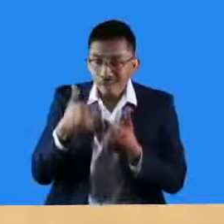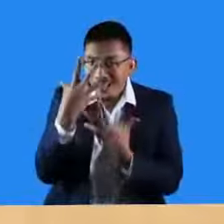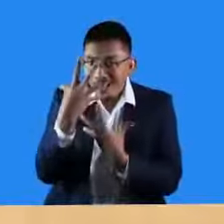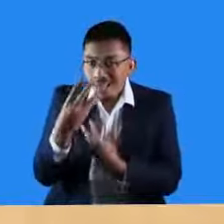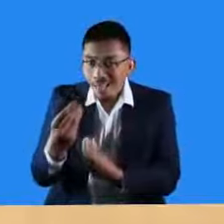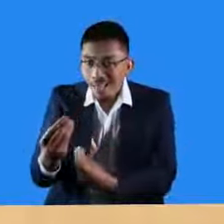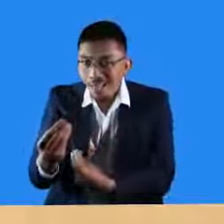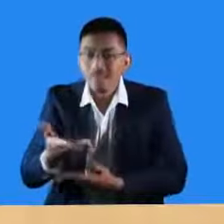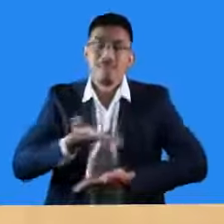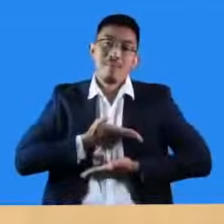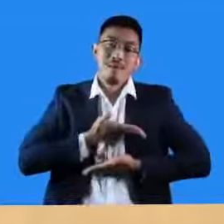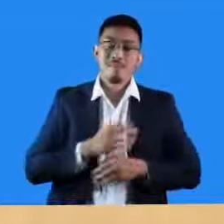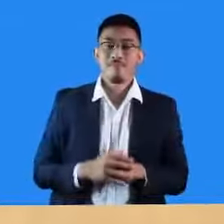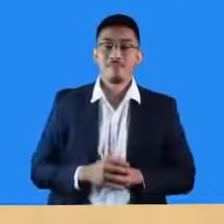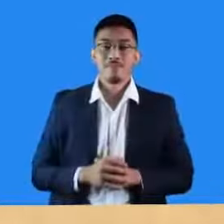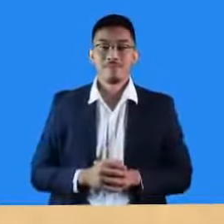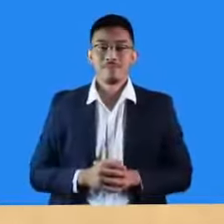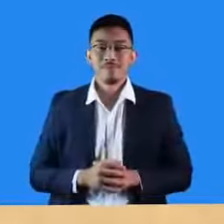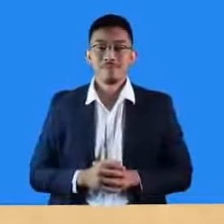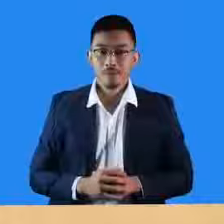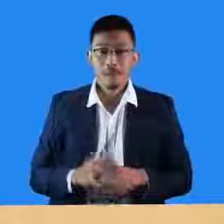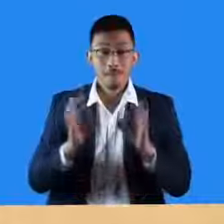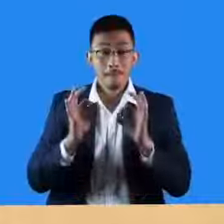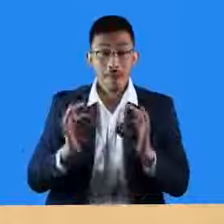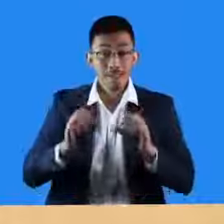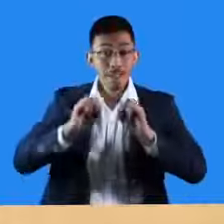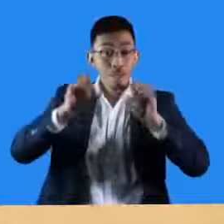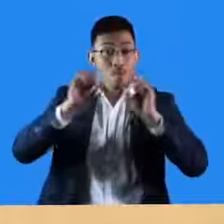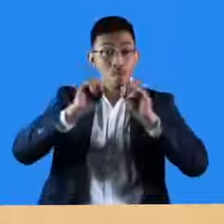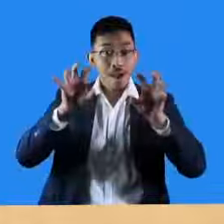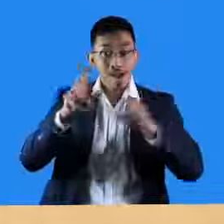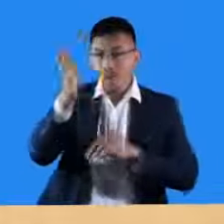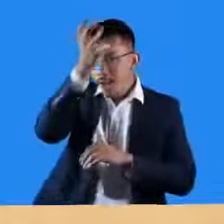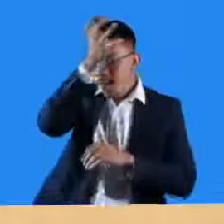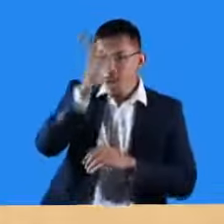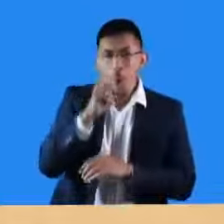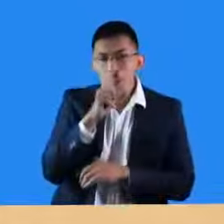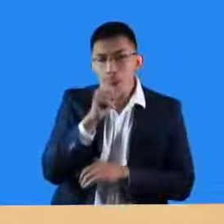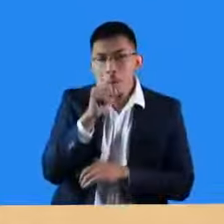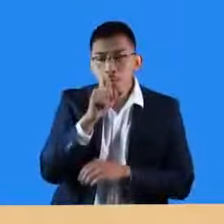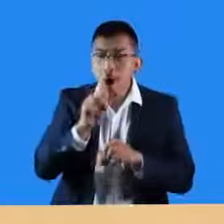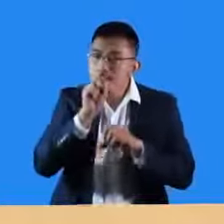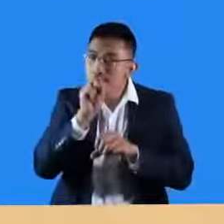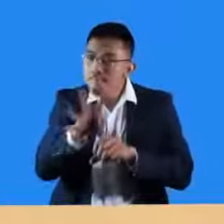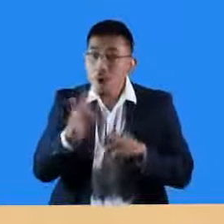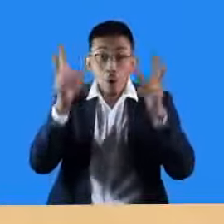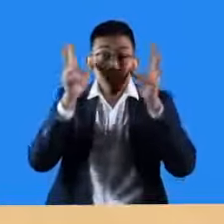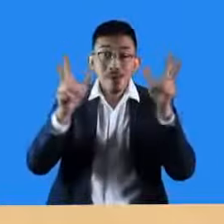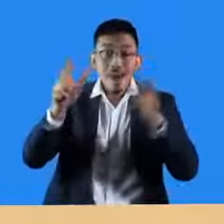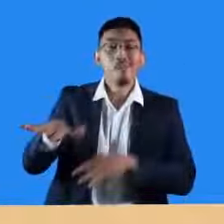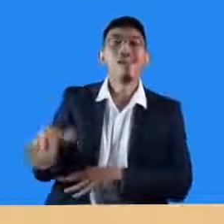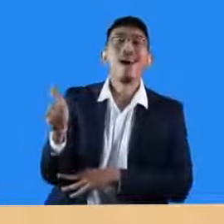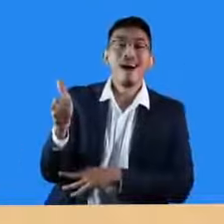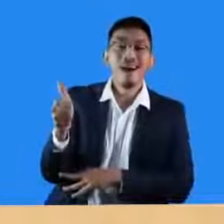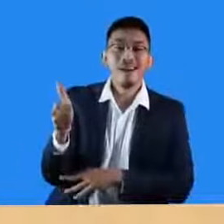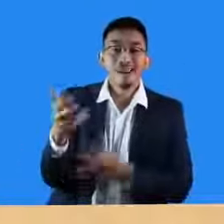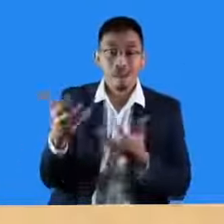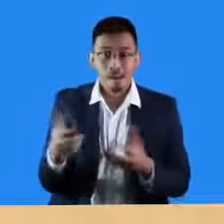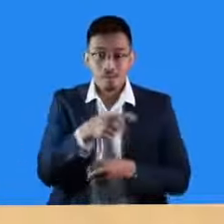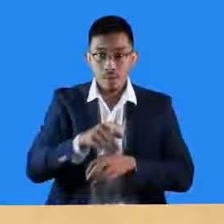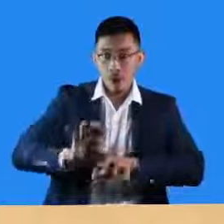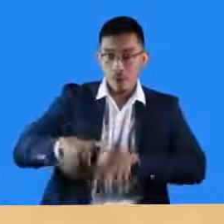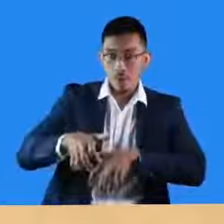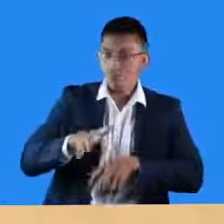untuk menerima pemberian tersebut. Di hari pengumuman, raja berpura-pura memenangkan permohonan rusa.